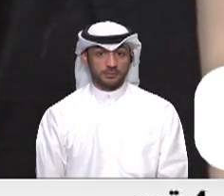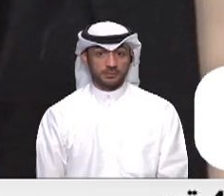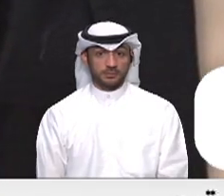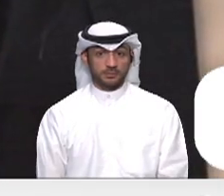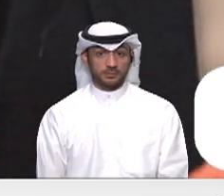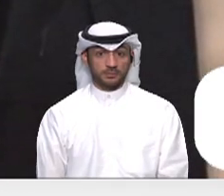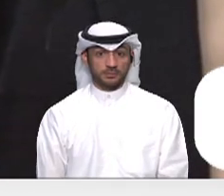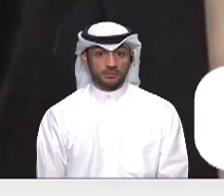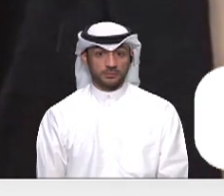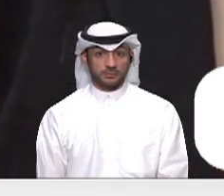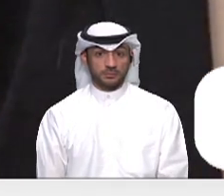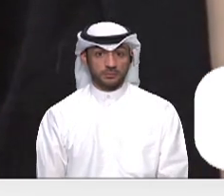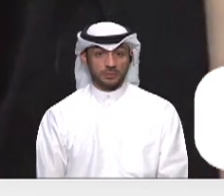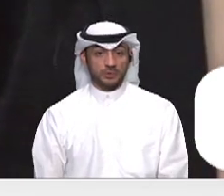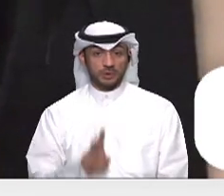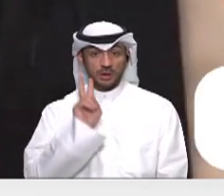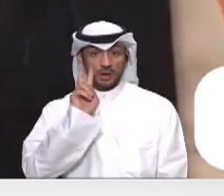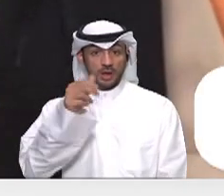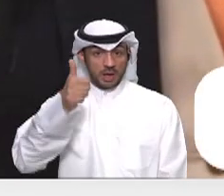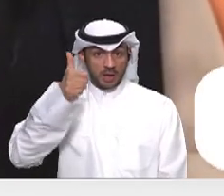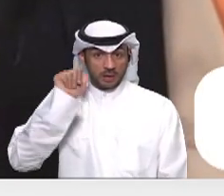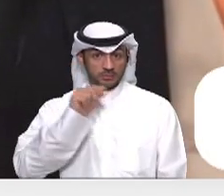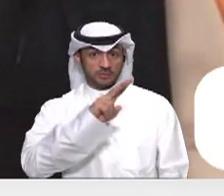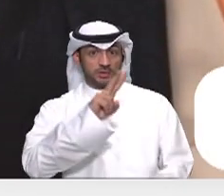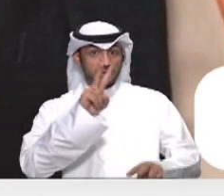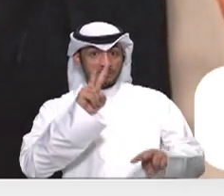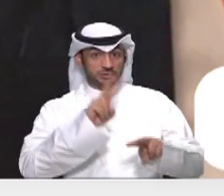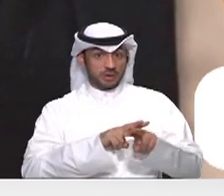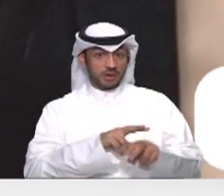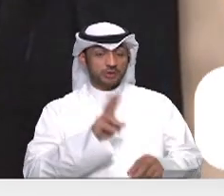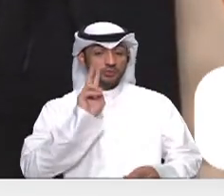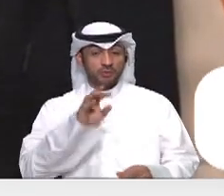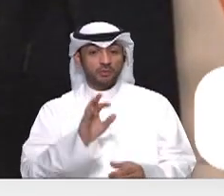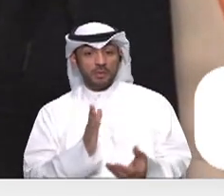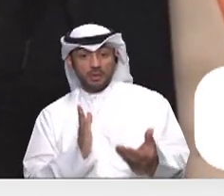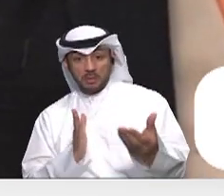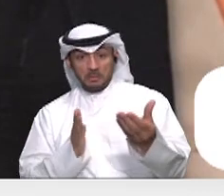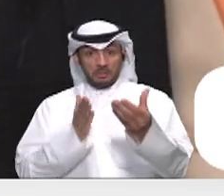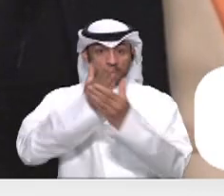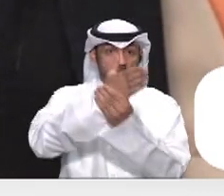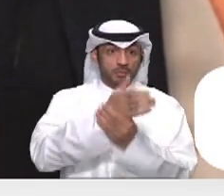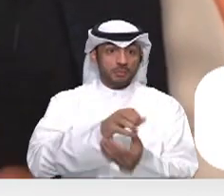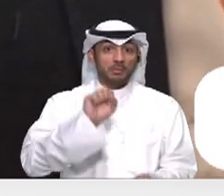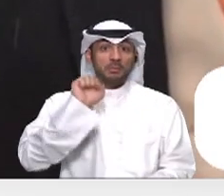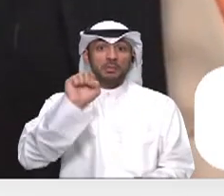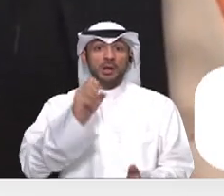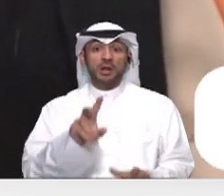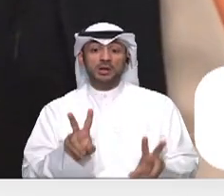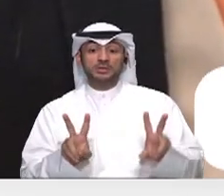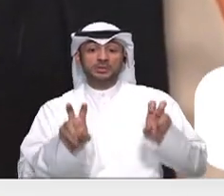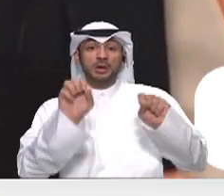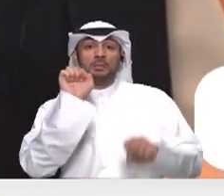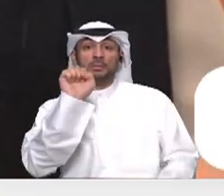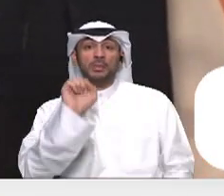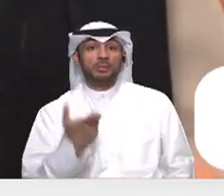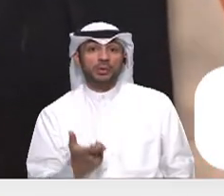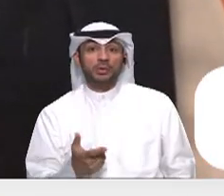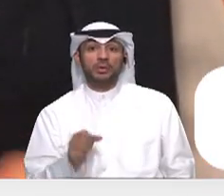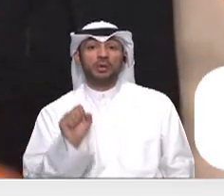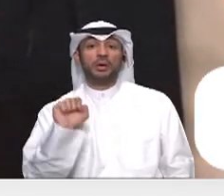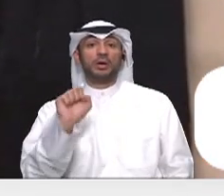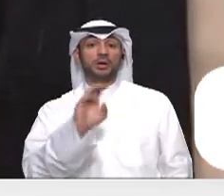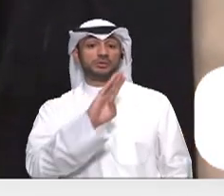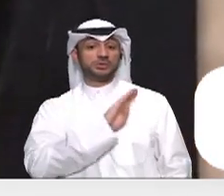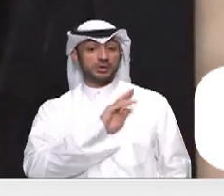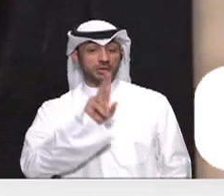أن القوات الإسرائيلية قامت باقتحام مبنى لقوات اليونيفيل في جنوب لبنان، نظرا لحساسية